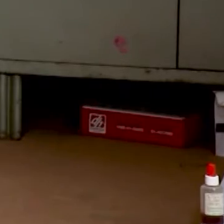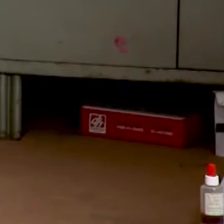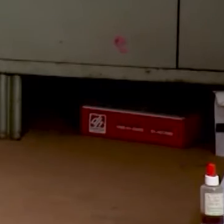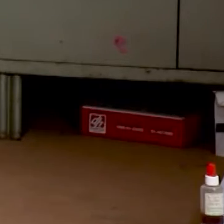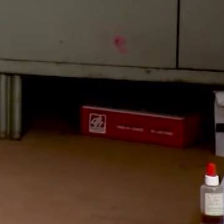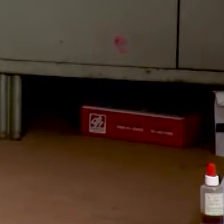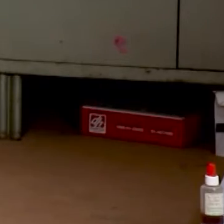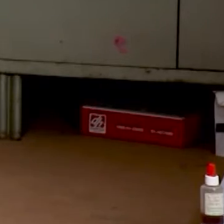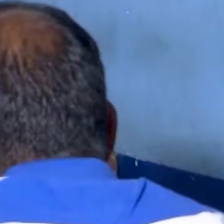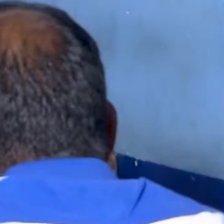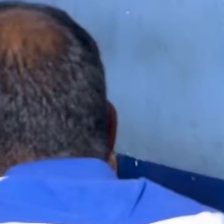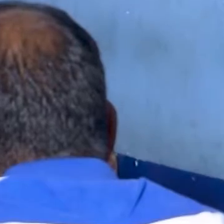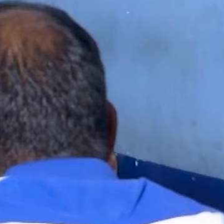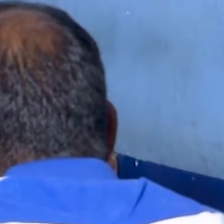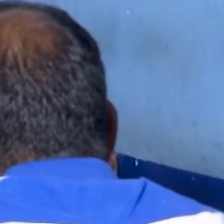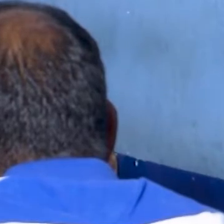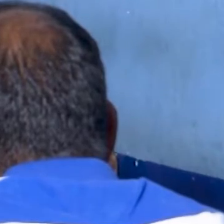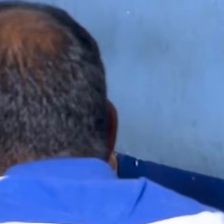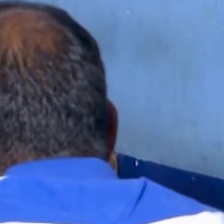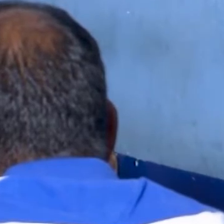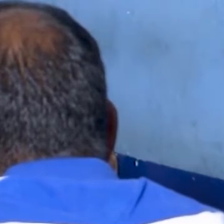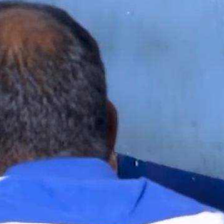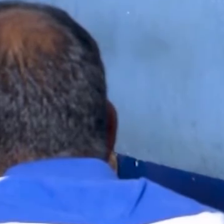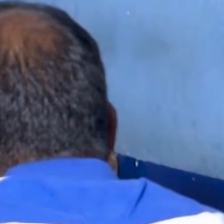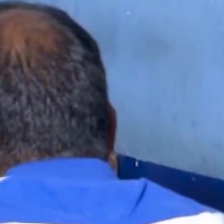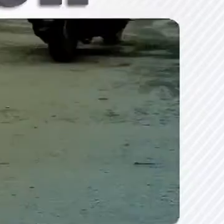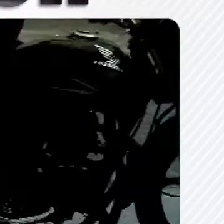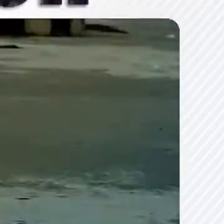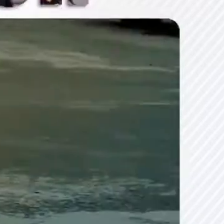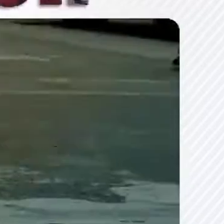बेग्लै अस्तित्व, पहिचान सर्वत्र,